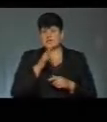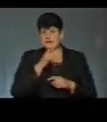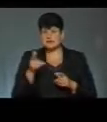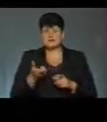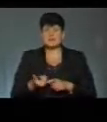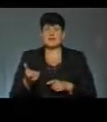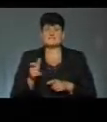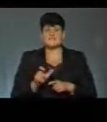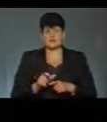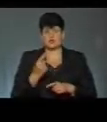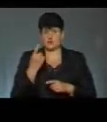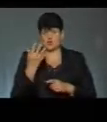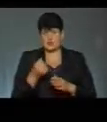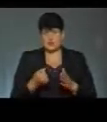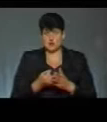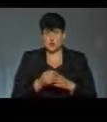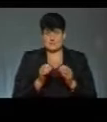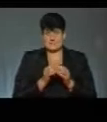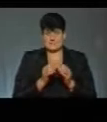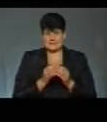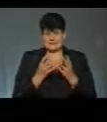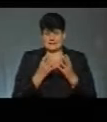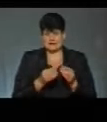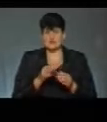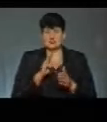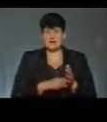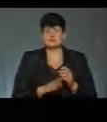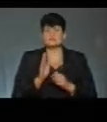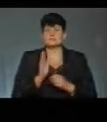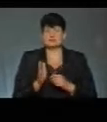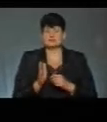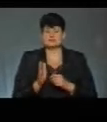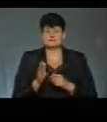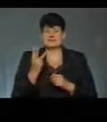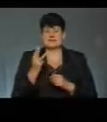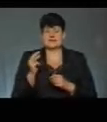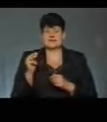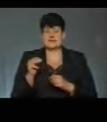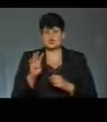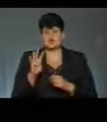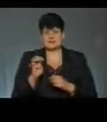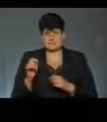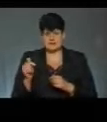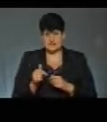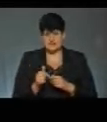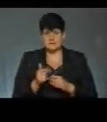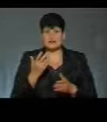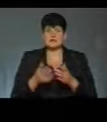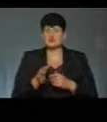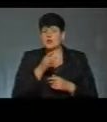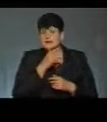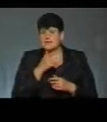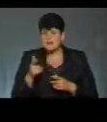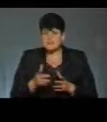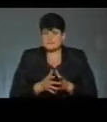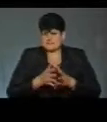перевищено від одного дня до 10, штраф складає 3400 гривень. Якщо термін